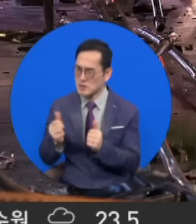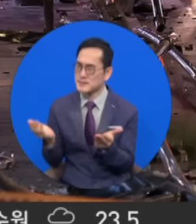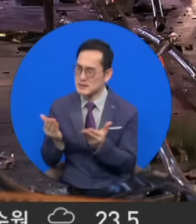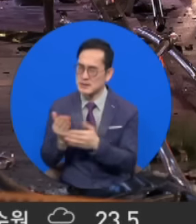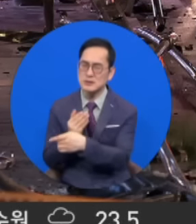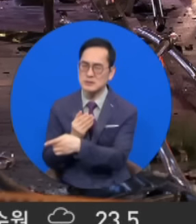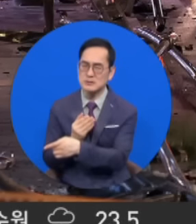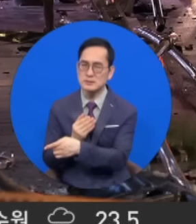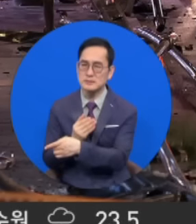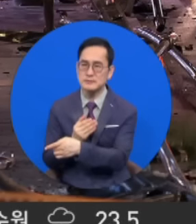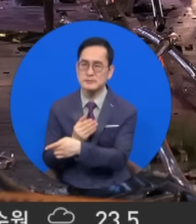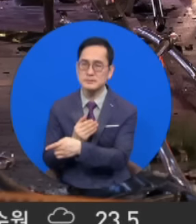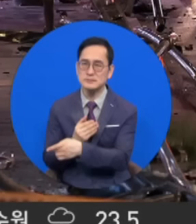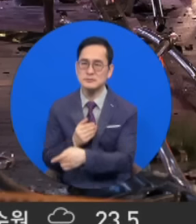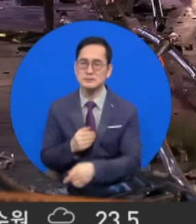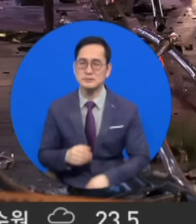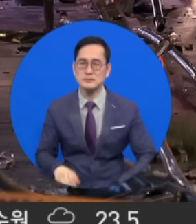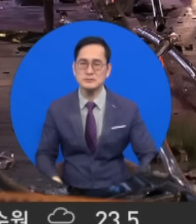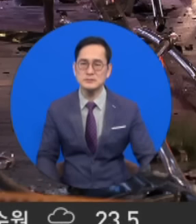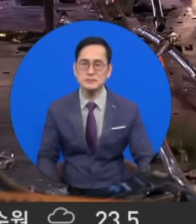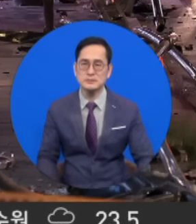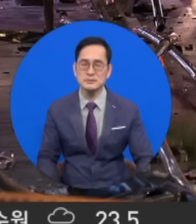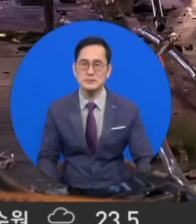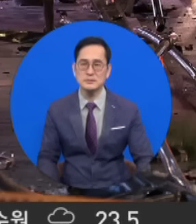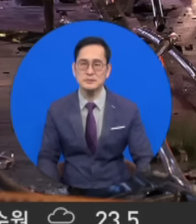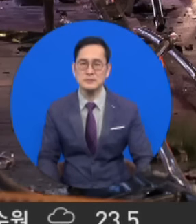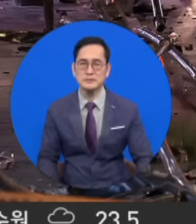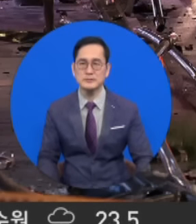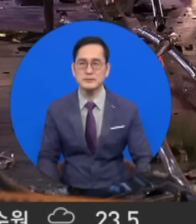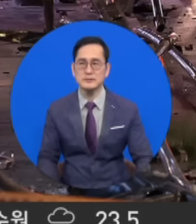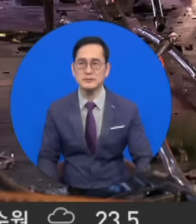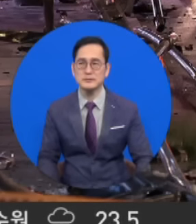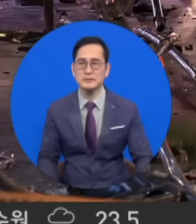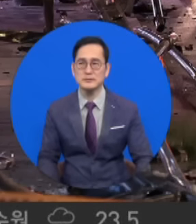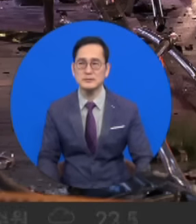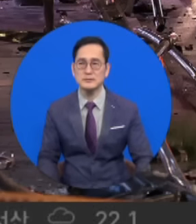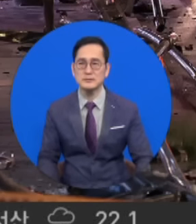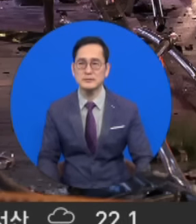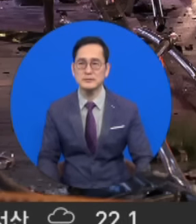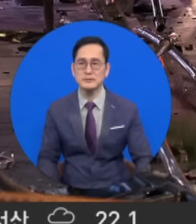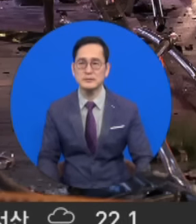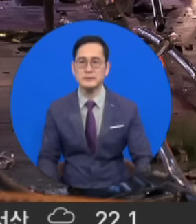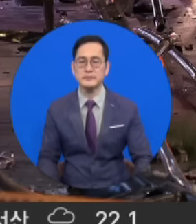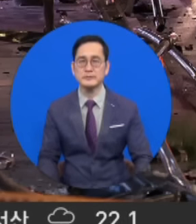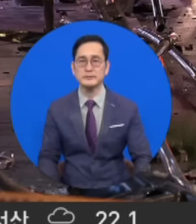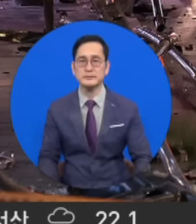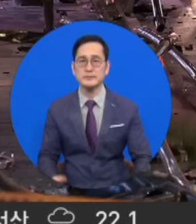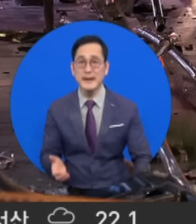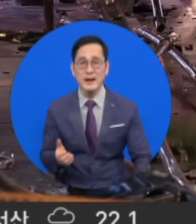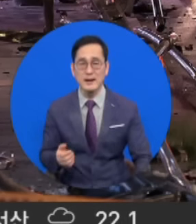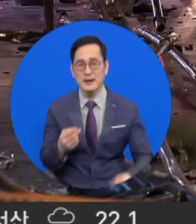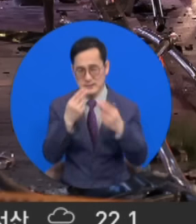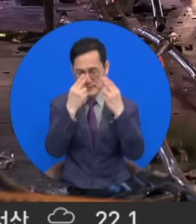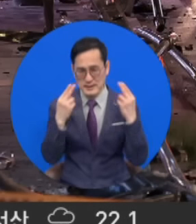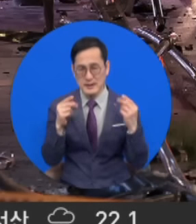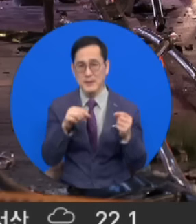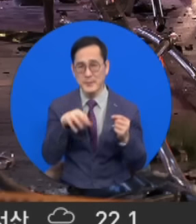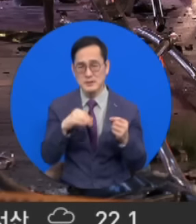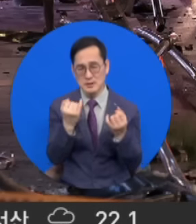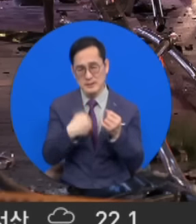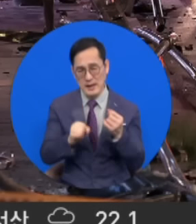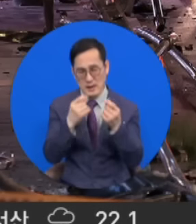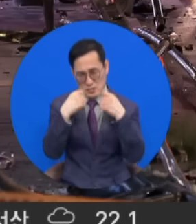그리고 아까 저희가 영상 마지막에 장례식장 앞에서 오열하던 한 딸의